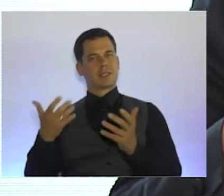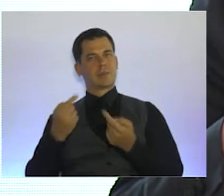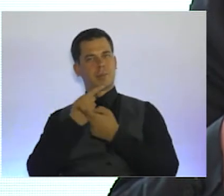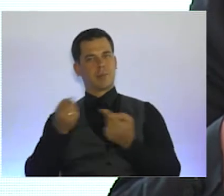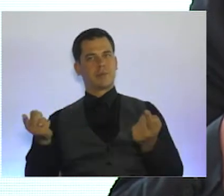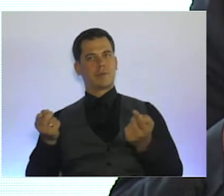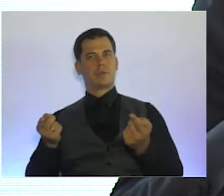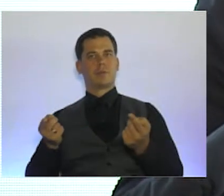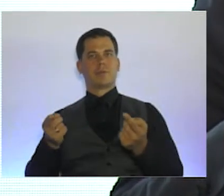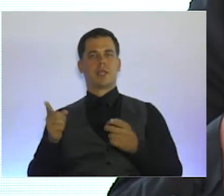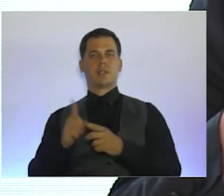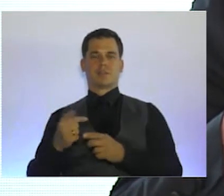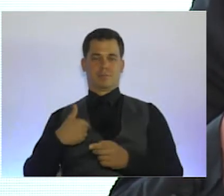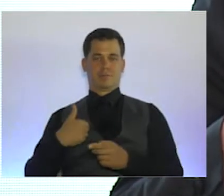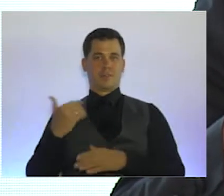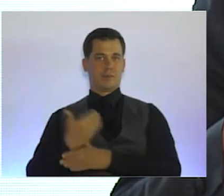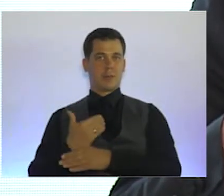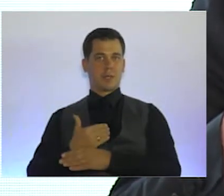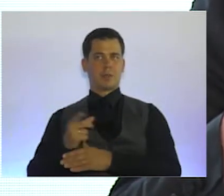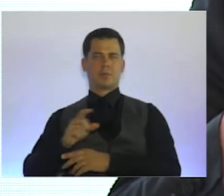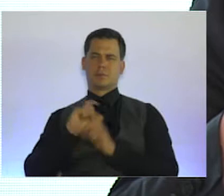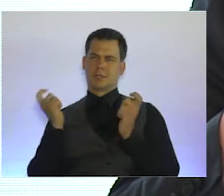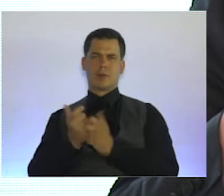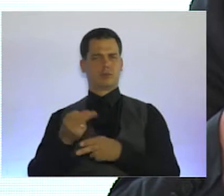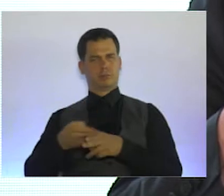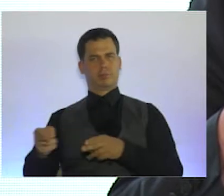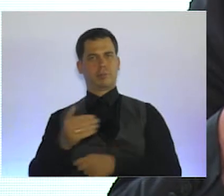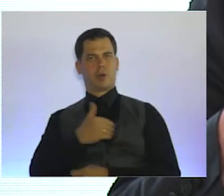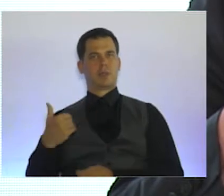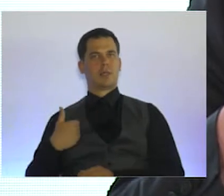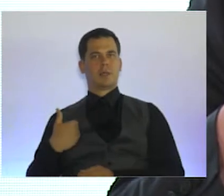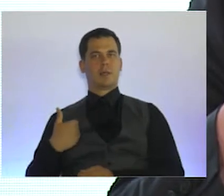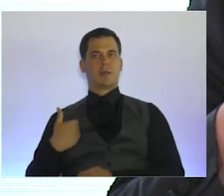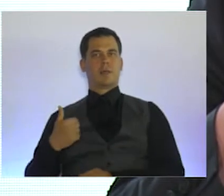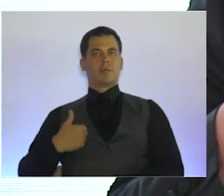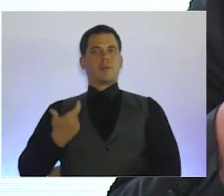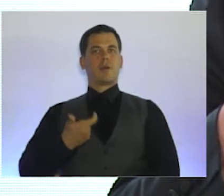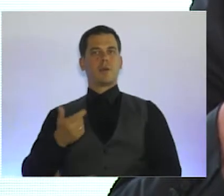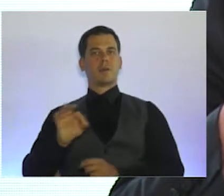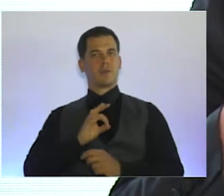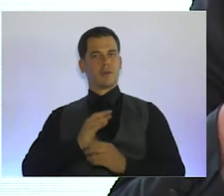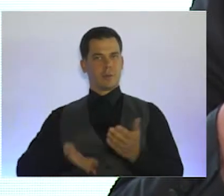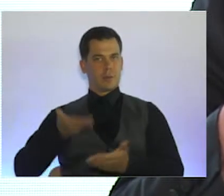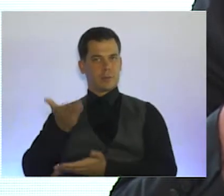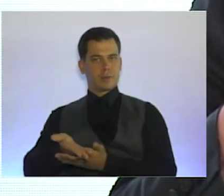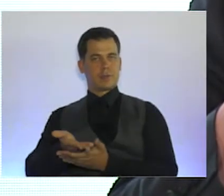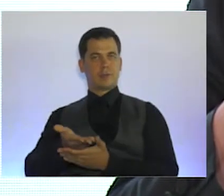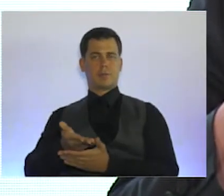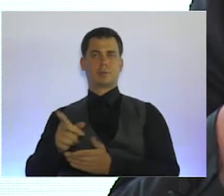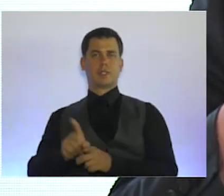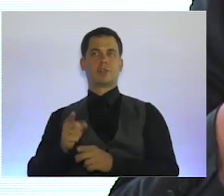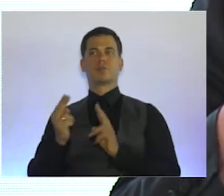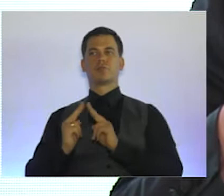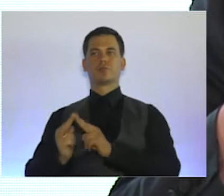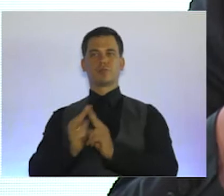to my akurat jesteśmy w pełni polską firmą i przygotowaliśmy nasze produkty w